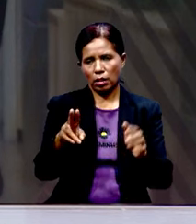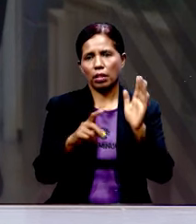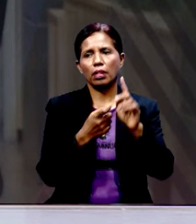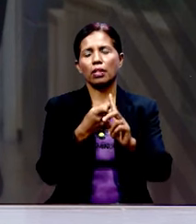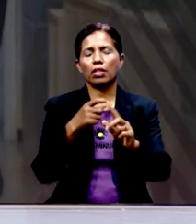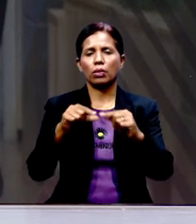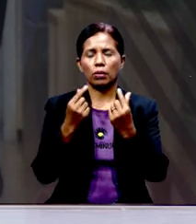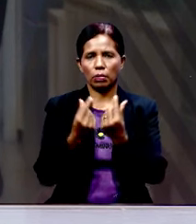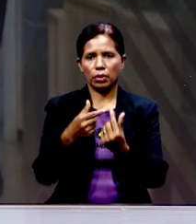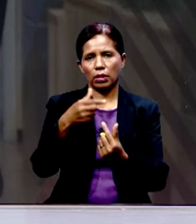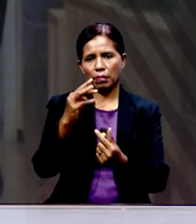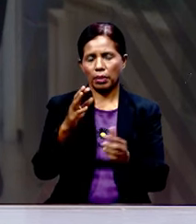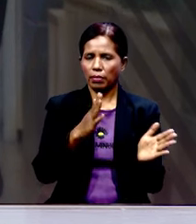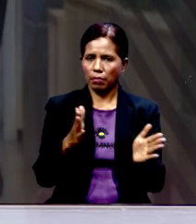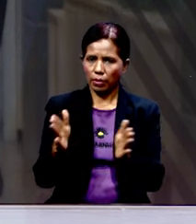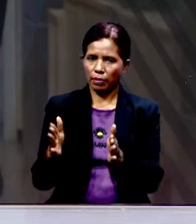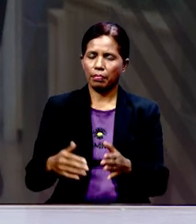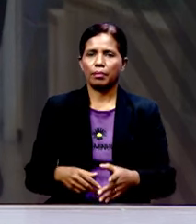nebe ekipa Jemen preparona.